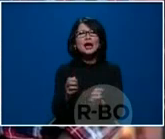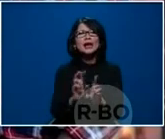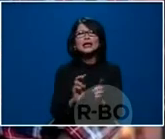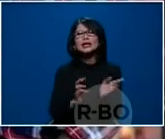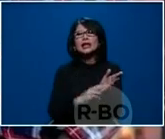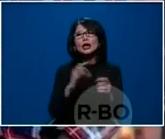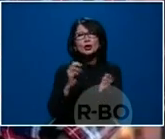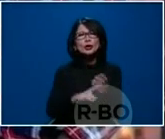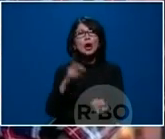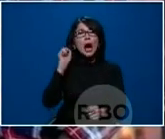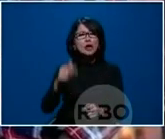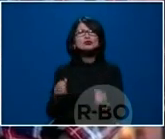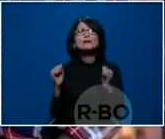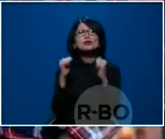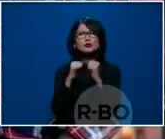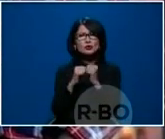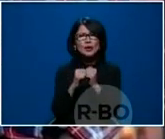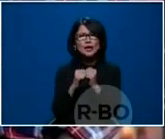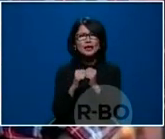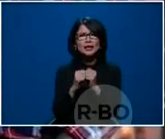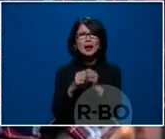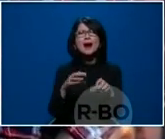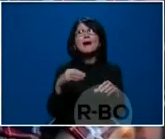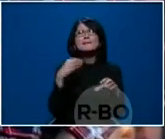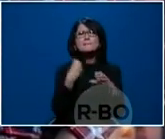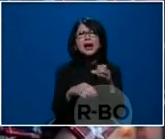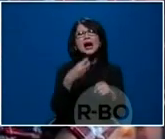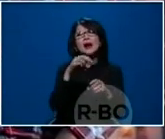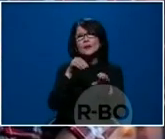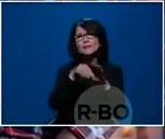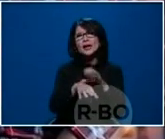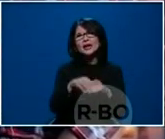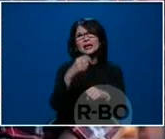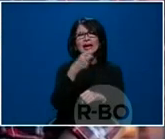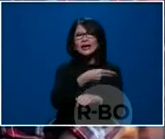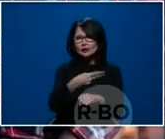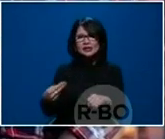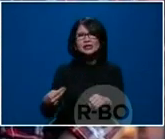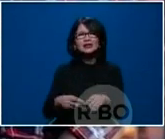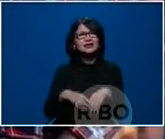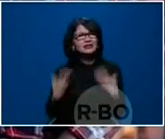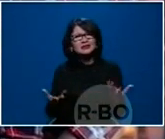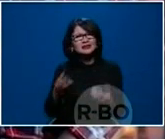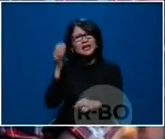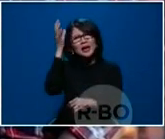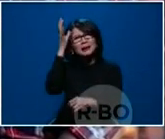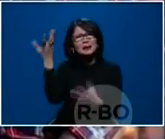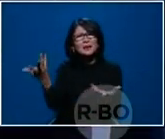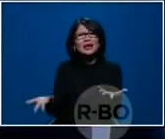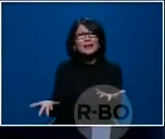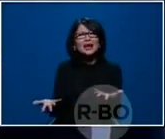persetujuan Bank Indonesia jadi saya bingung bagaimana pasangan nomor satu mengeluarkan program-program